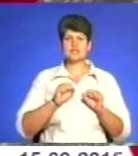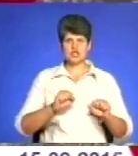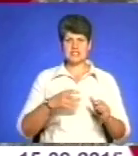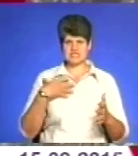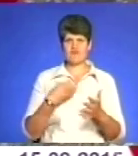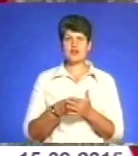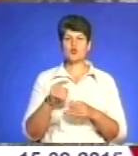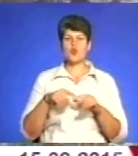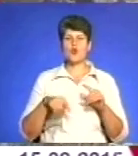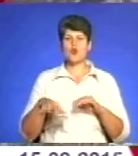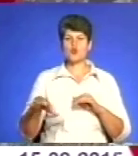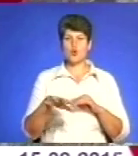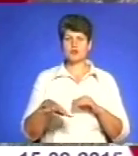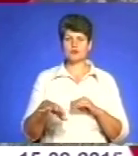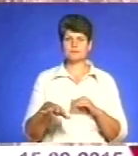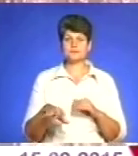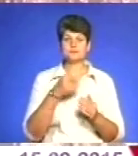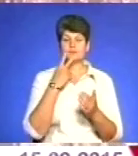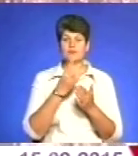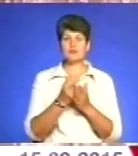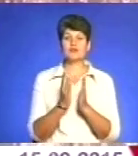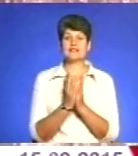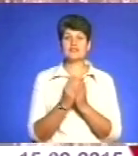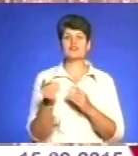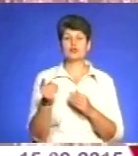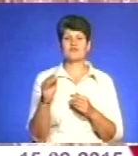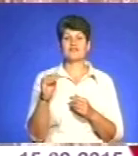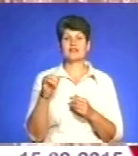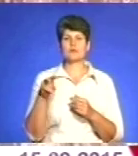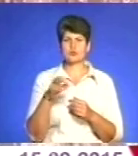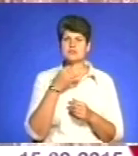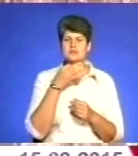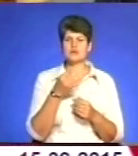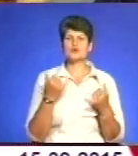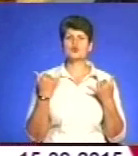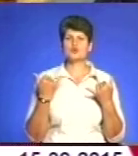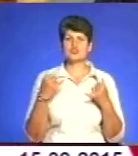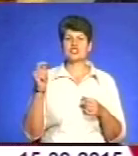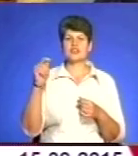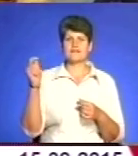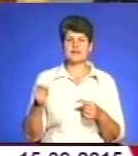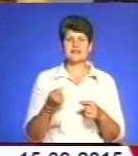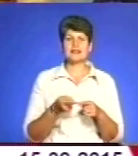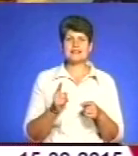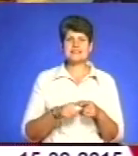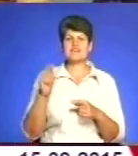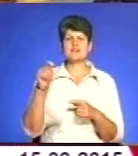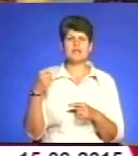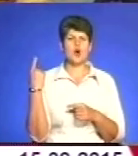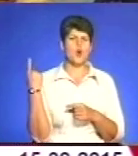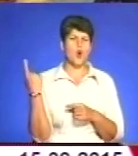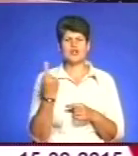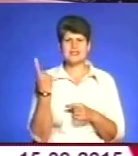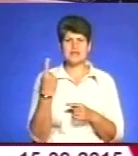родину. Сергій Лойко, репрезентуючи книжку в Тернопільській філармонії, зауважив, нинішня війна – це війна однієї жорстокої